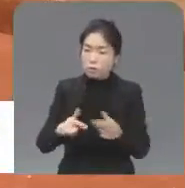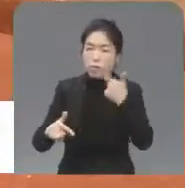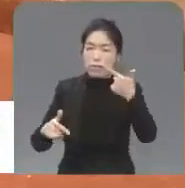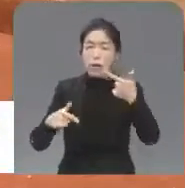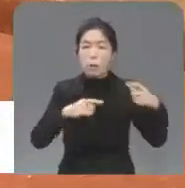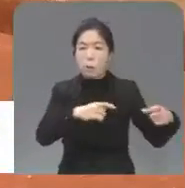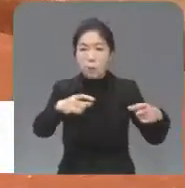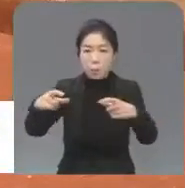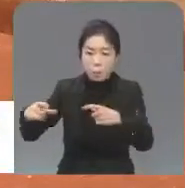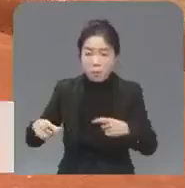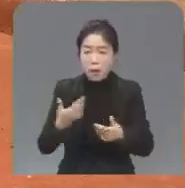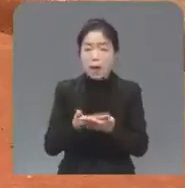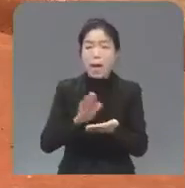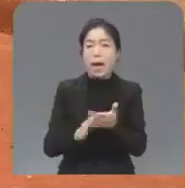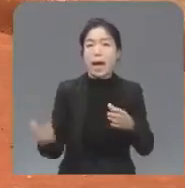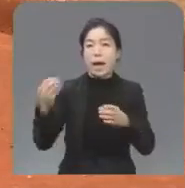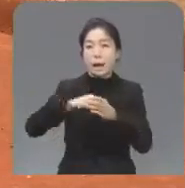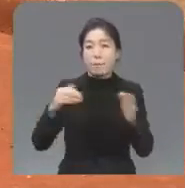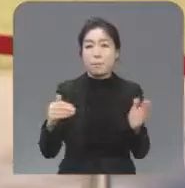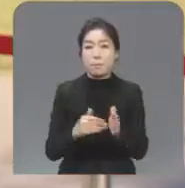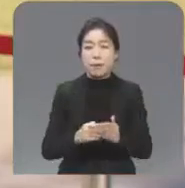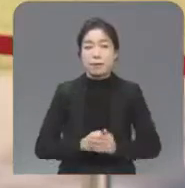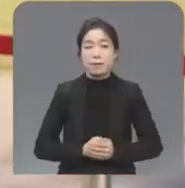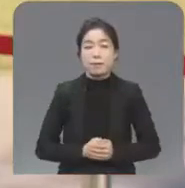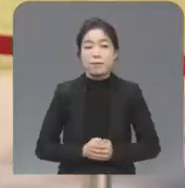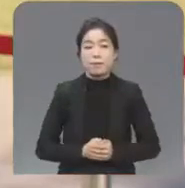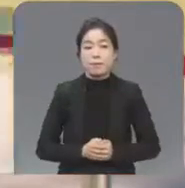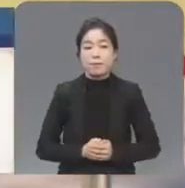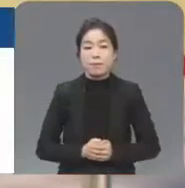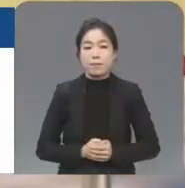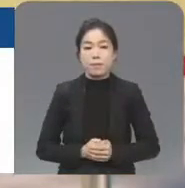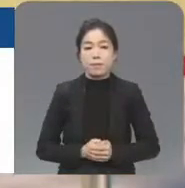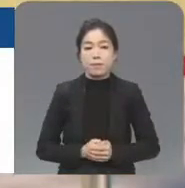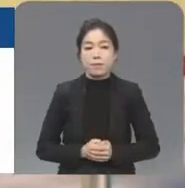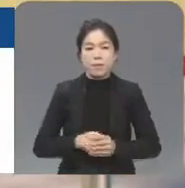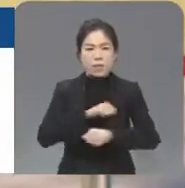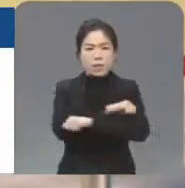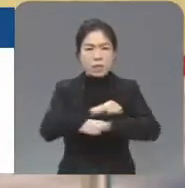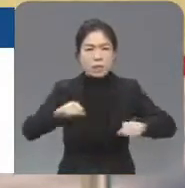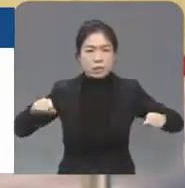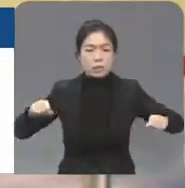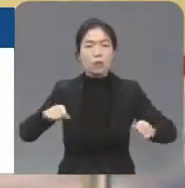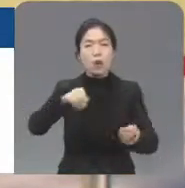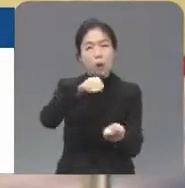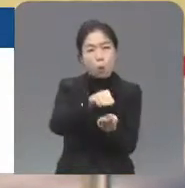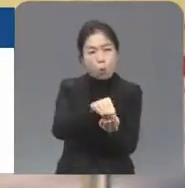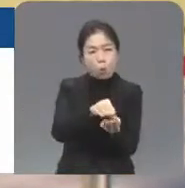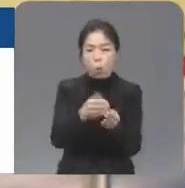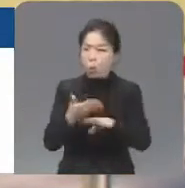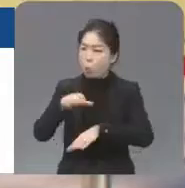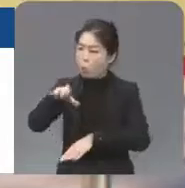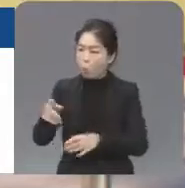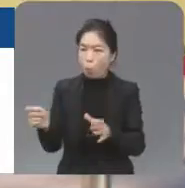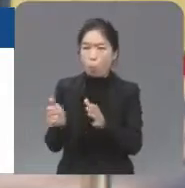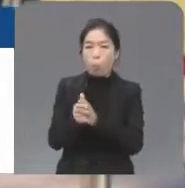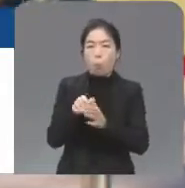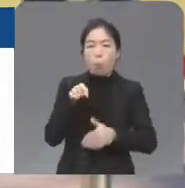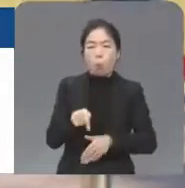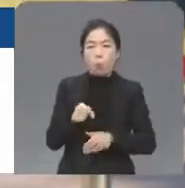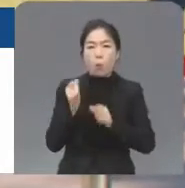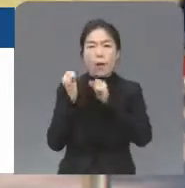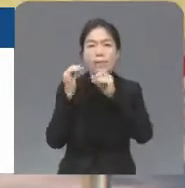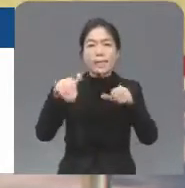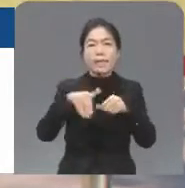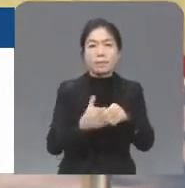함께 정비 대상에 포함됐습니다. 대형 원가는 타 지역에서 볼 수 없는 그런 독특한 어떤 장례 문화를